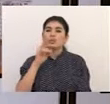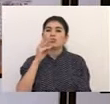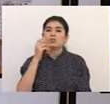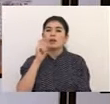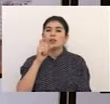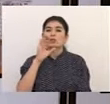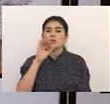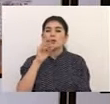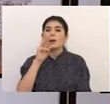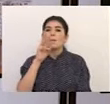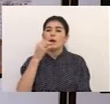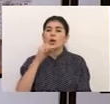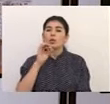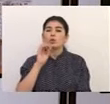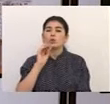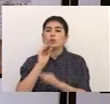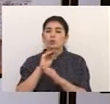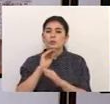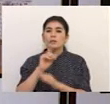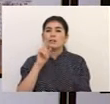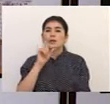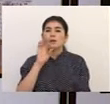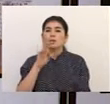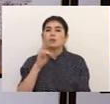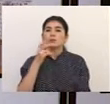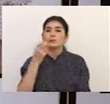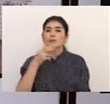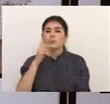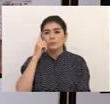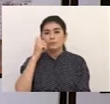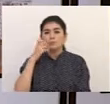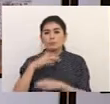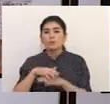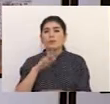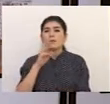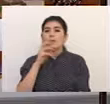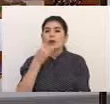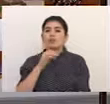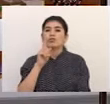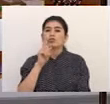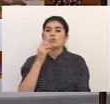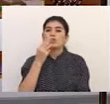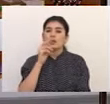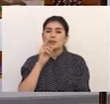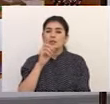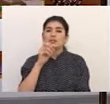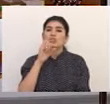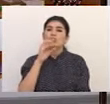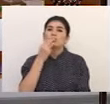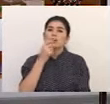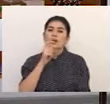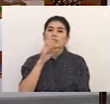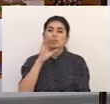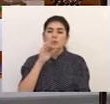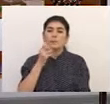son, mayl qo'shimchalari. Zamonni 3 ta ekanligini bilasiz. Mayl shakllari. Bundan tashqari shaxs son shakllarini